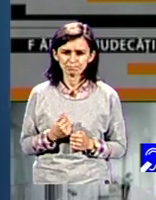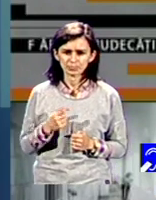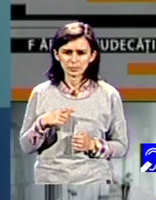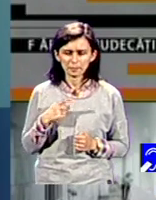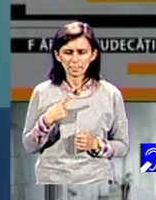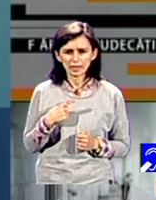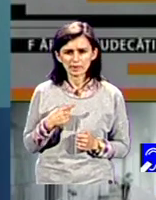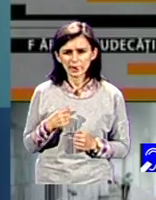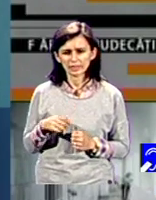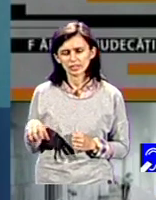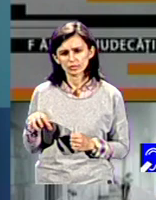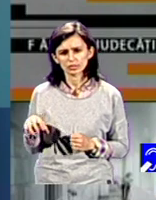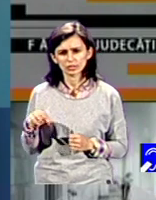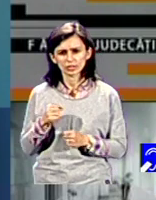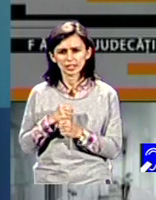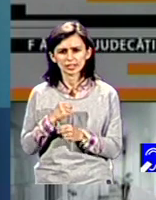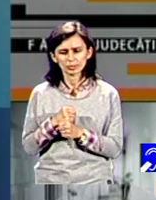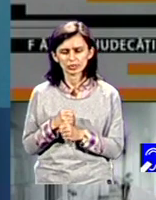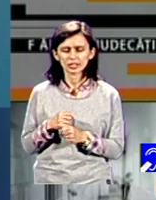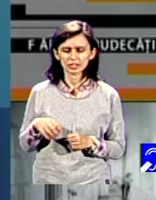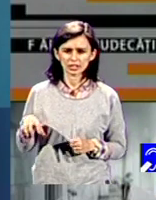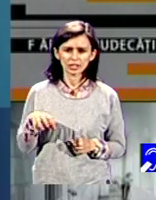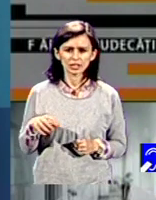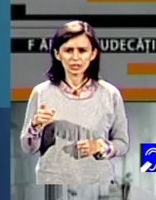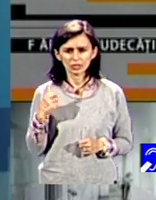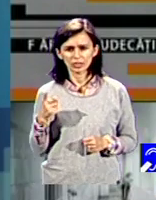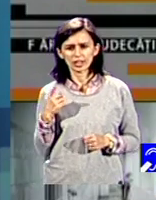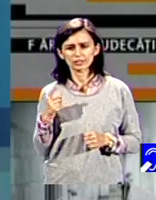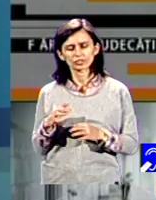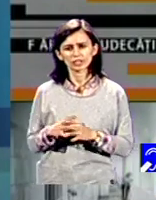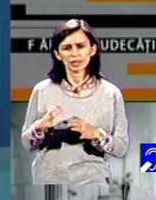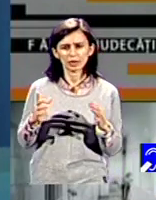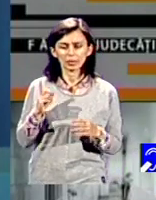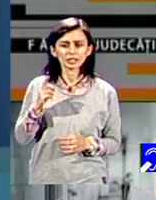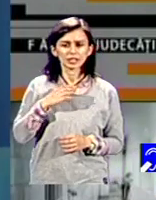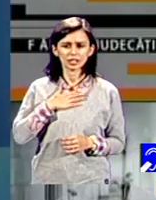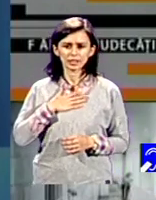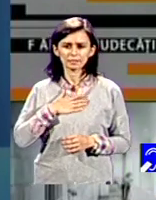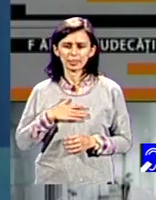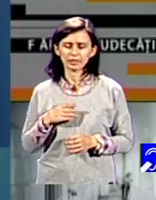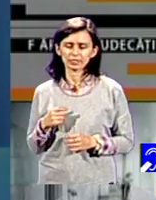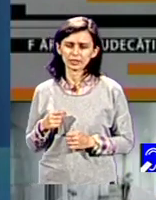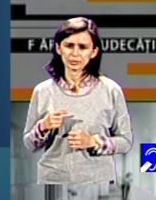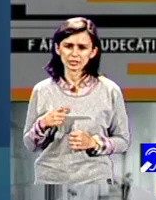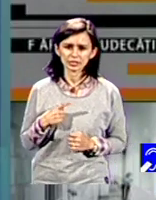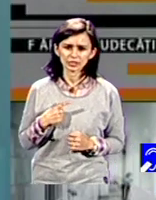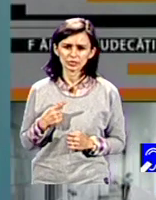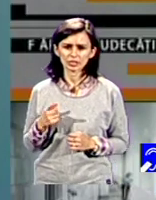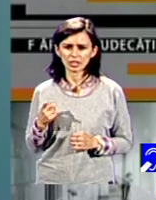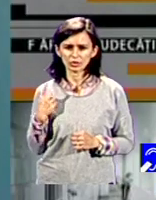preponderență joburile din polii mai mari dar ghidul ființă atingem și polii mai mici pentru a fi prezenți acolo și a